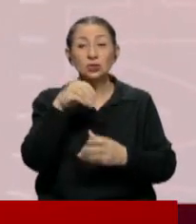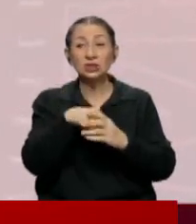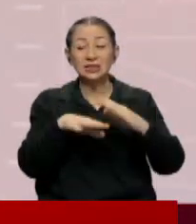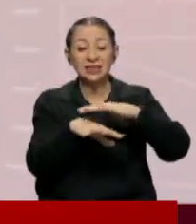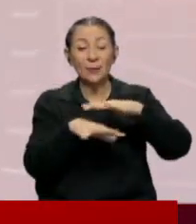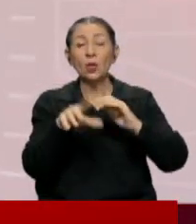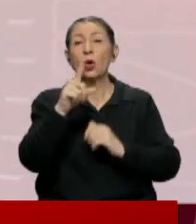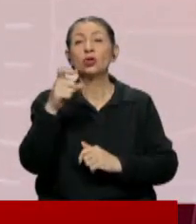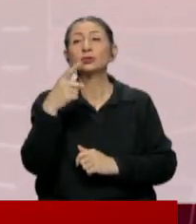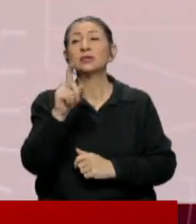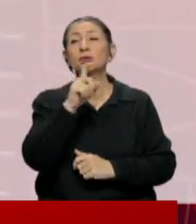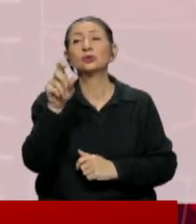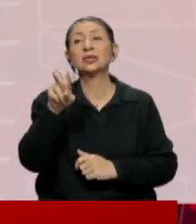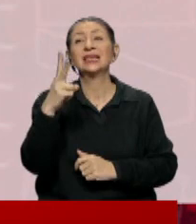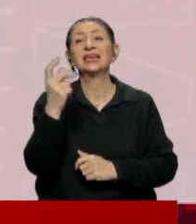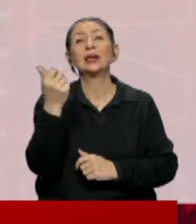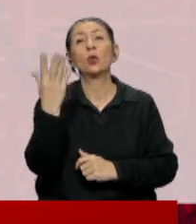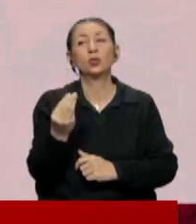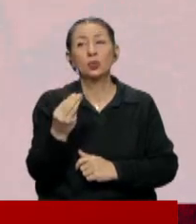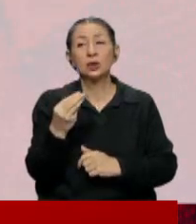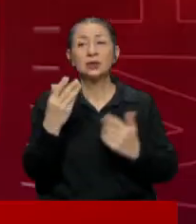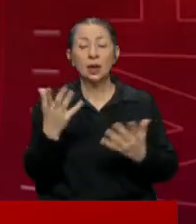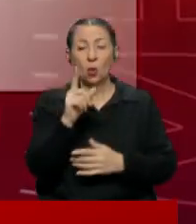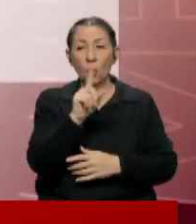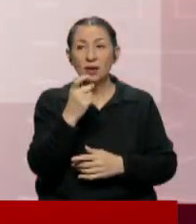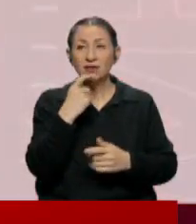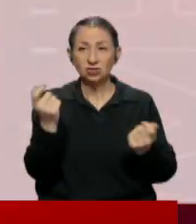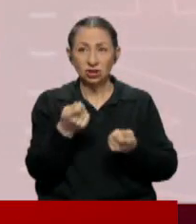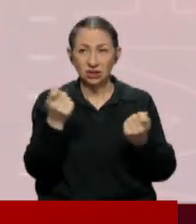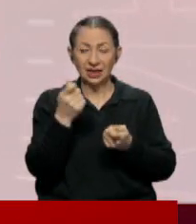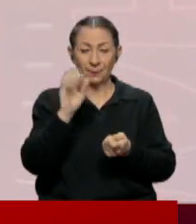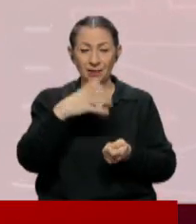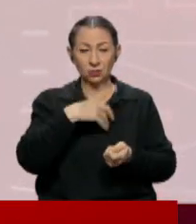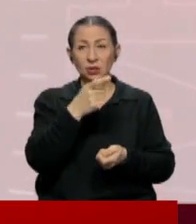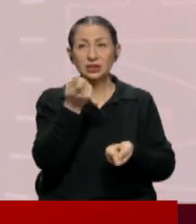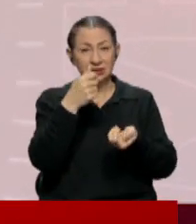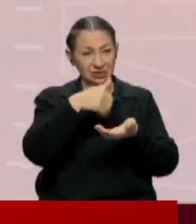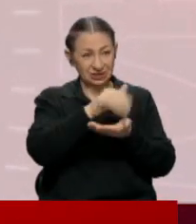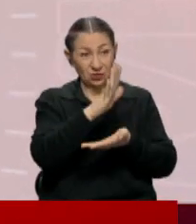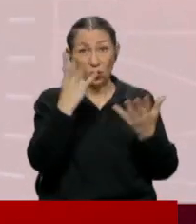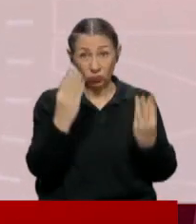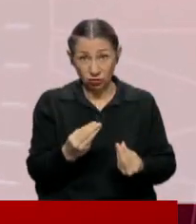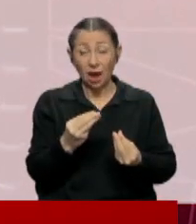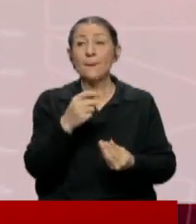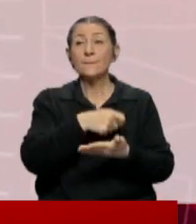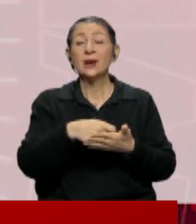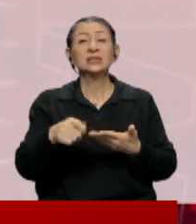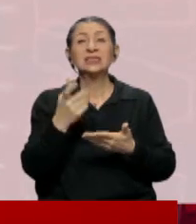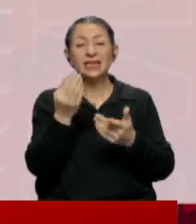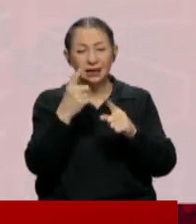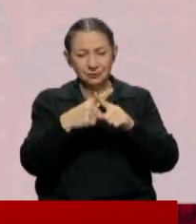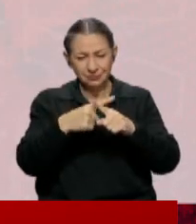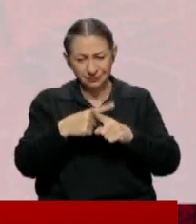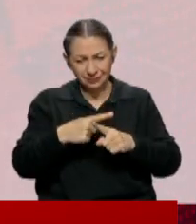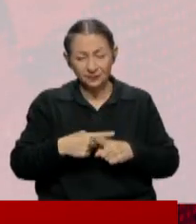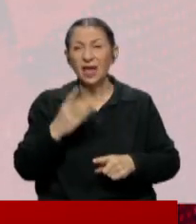tavan 19.982 lira oldu. Yani 10 yıllık çalışanı işveren işten çıkarttığı takdirde maaşın ne kadar